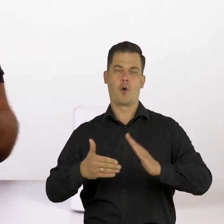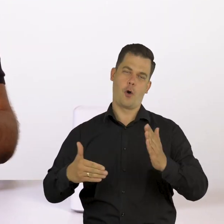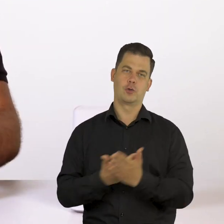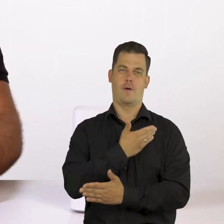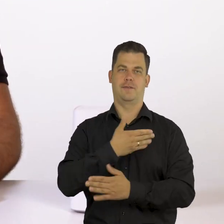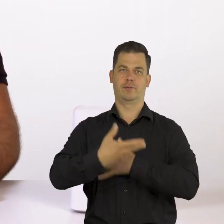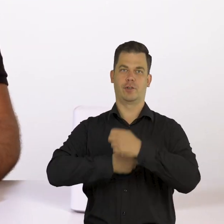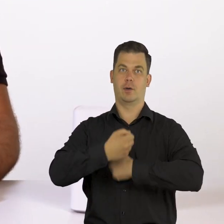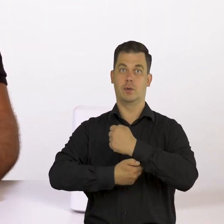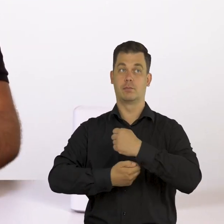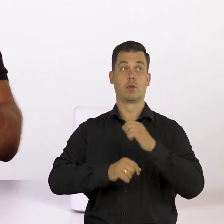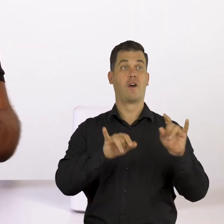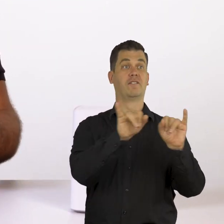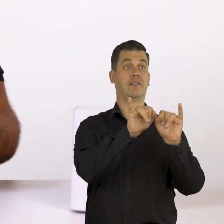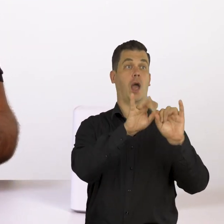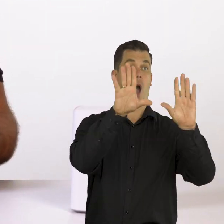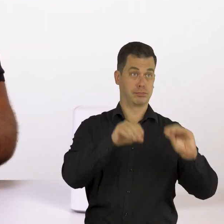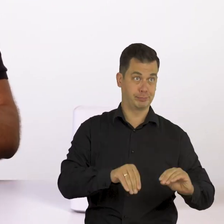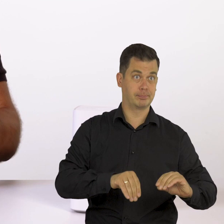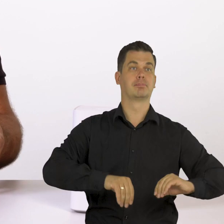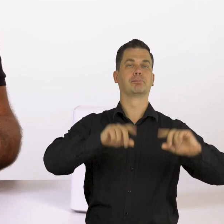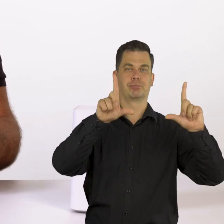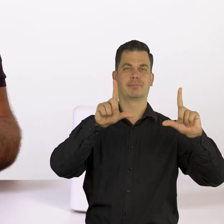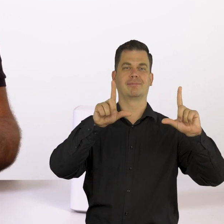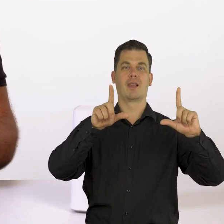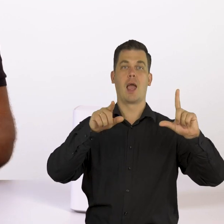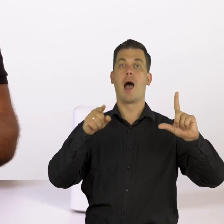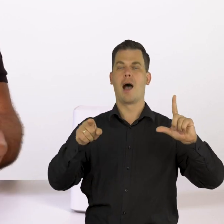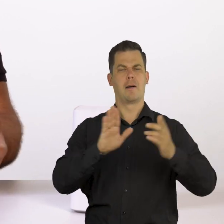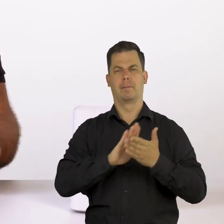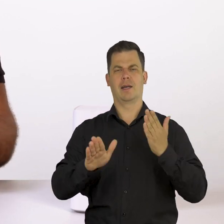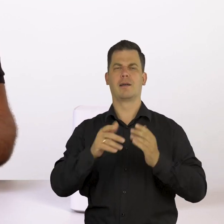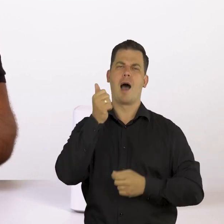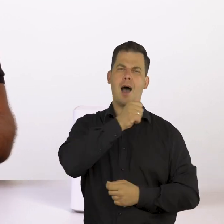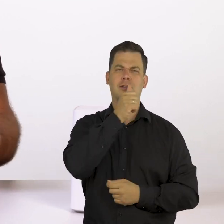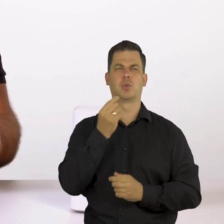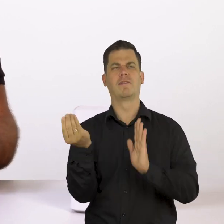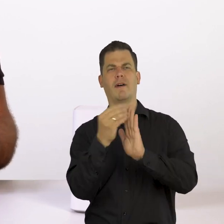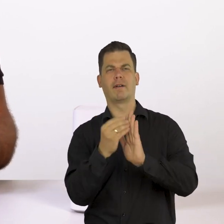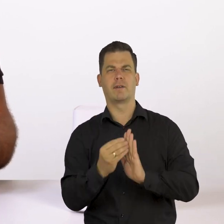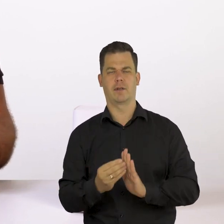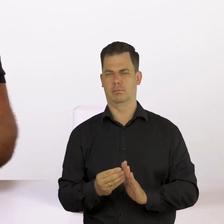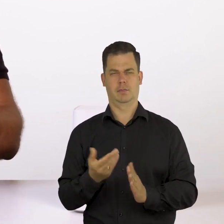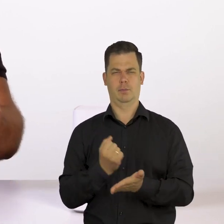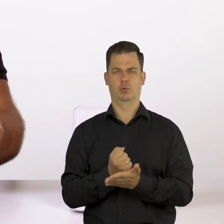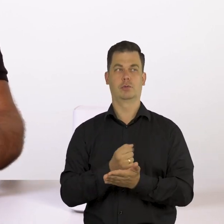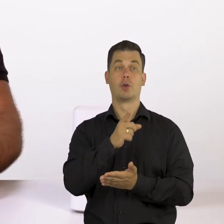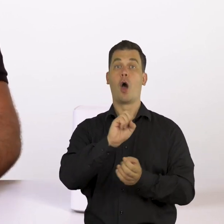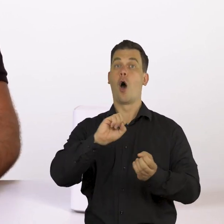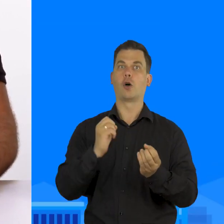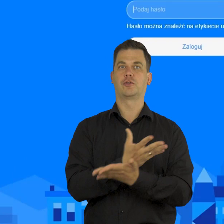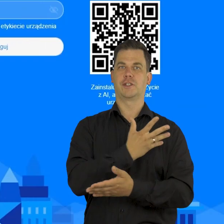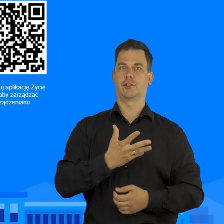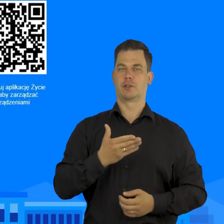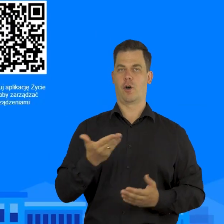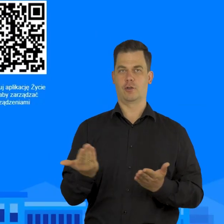więc zostaniesz rozłączony z Wi-Fi. Po restarcie routera połącz się z nim ponownie, oczywiście już bez wpisywania hasła do Wi-Fi i odśwież